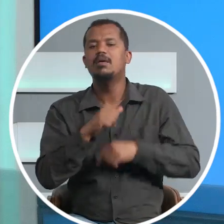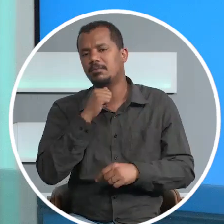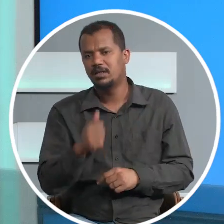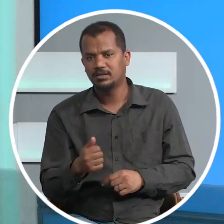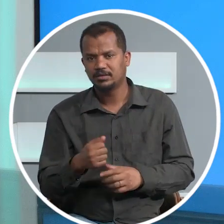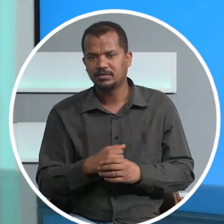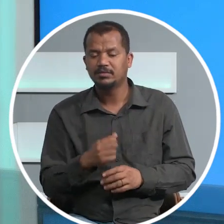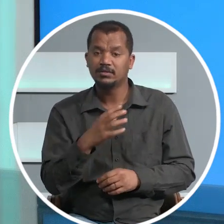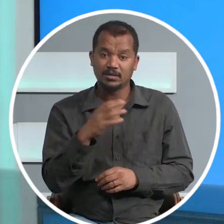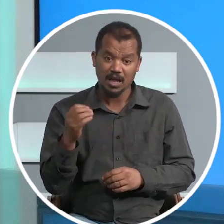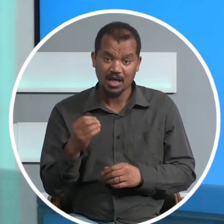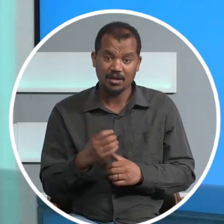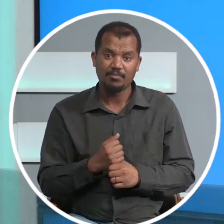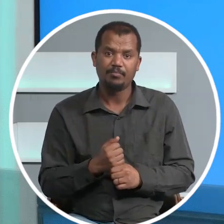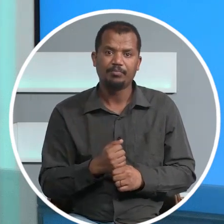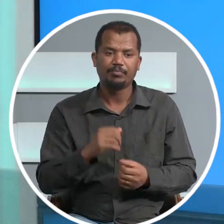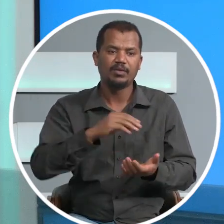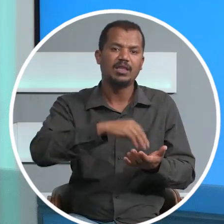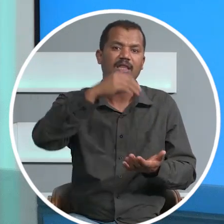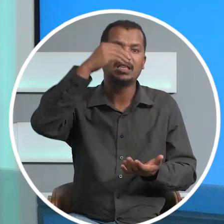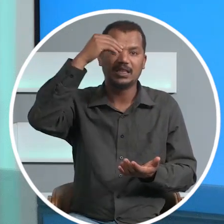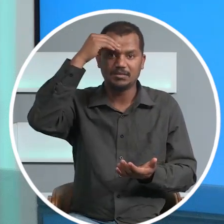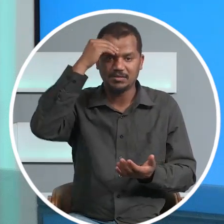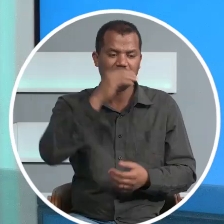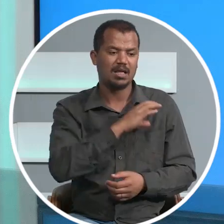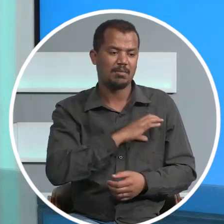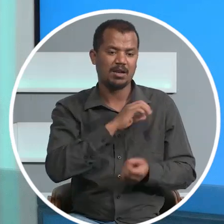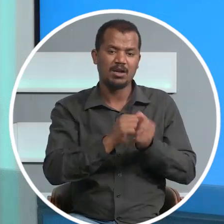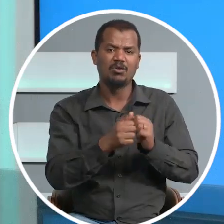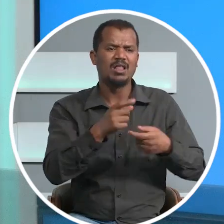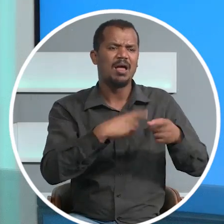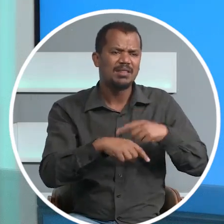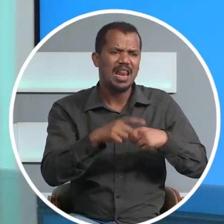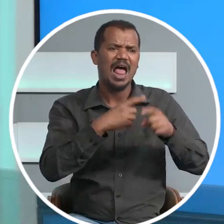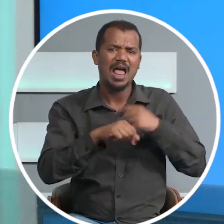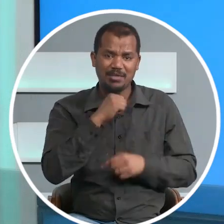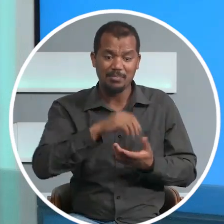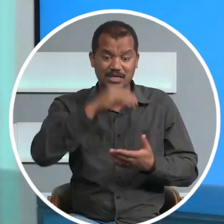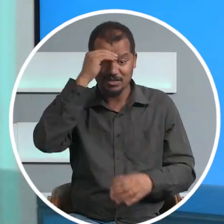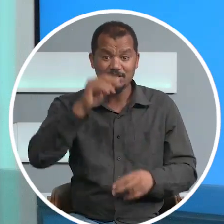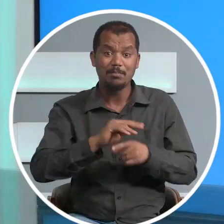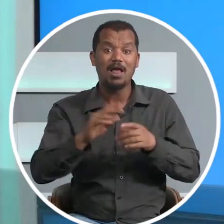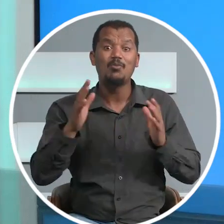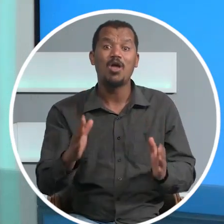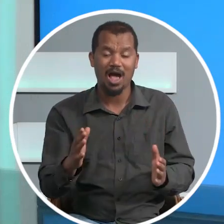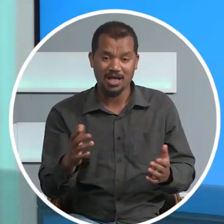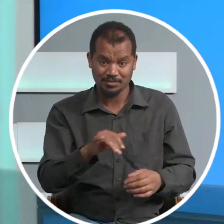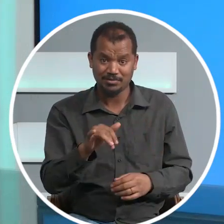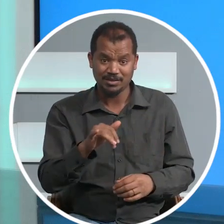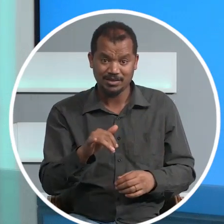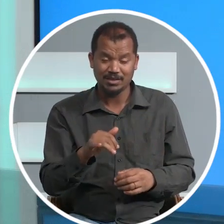ለማምጣት እና ትምርታችን የባህሪ ለውጥ ያመጣል ያመጣም መቼም እንደ ትምርት ባለማዎች